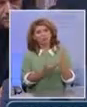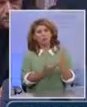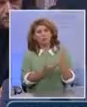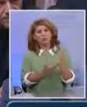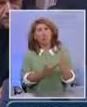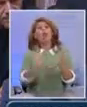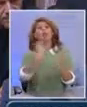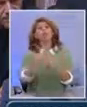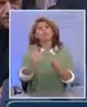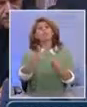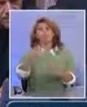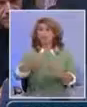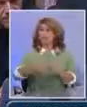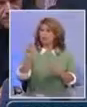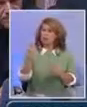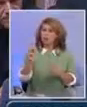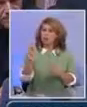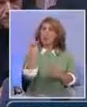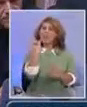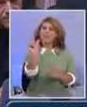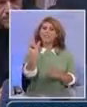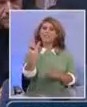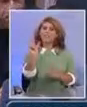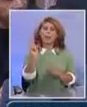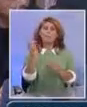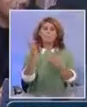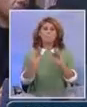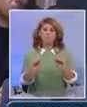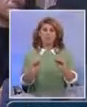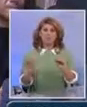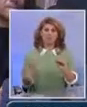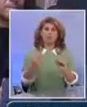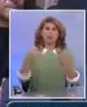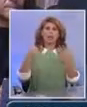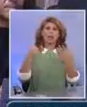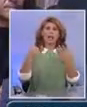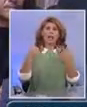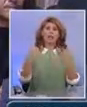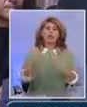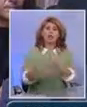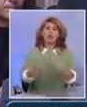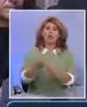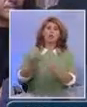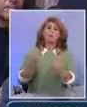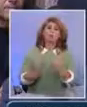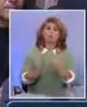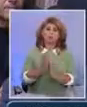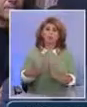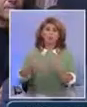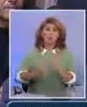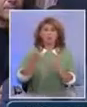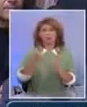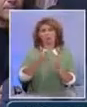ελληνικός πολιτισμός? Η λέξη παιδεία εμφανίστηκε τον 6ο π.Χ. αιώνα, για πρώτη φορά σε γραπτό